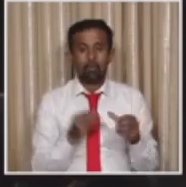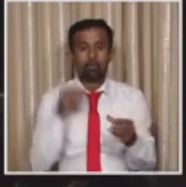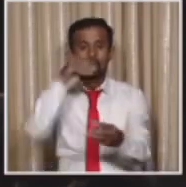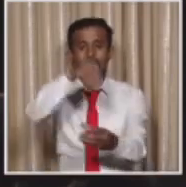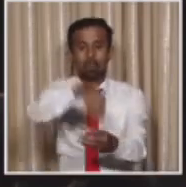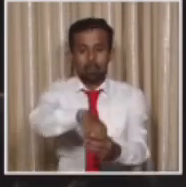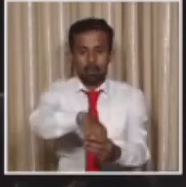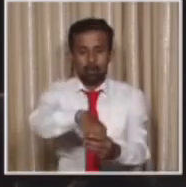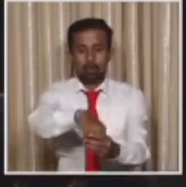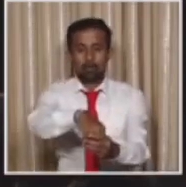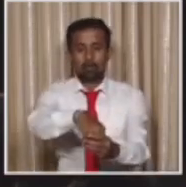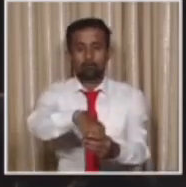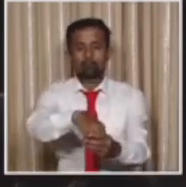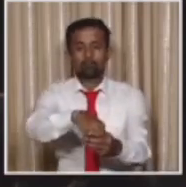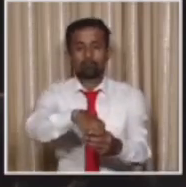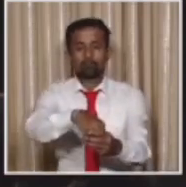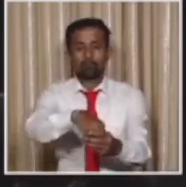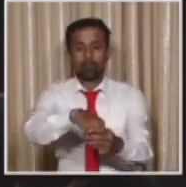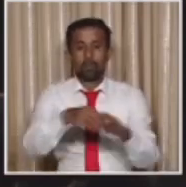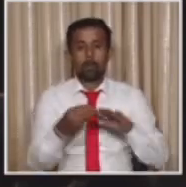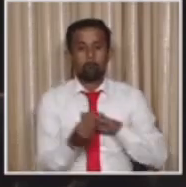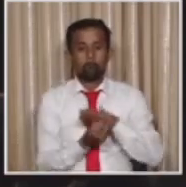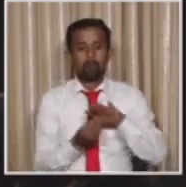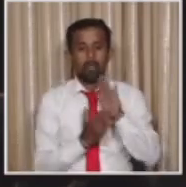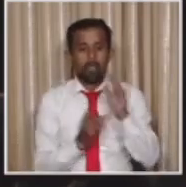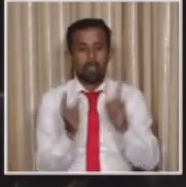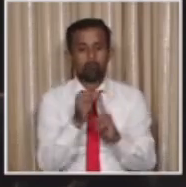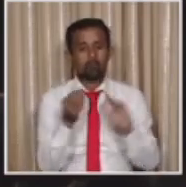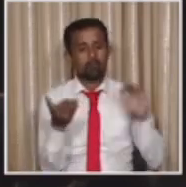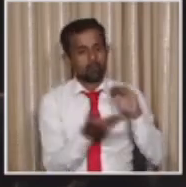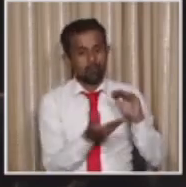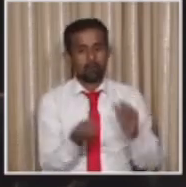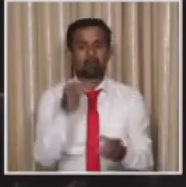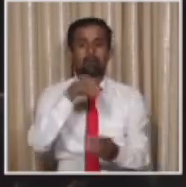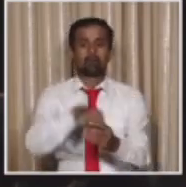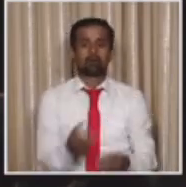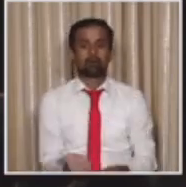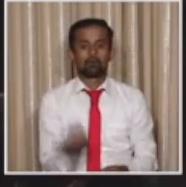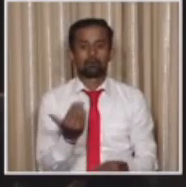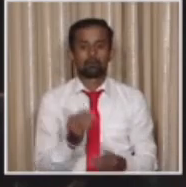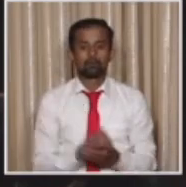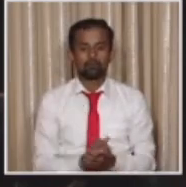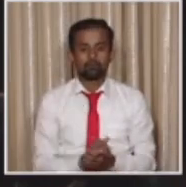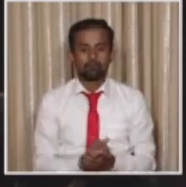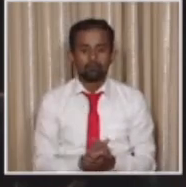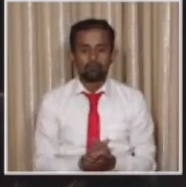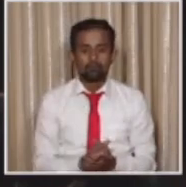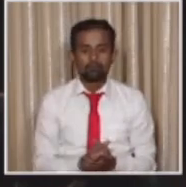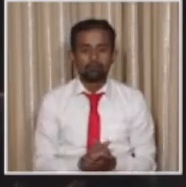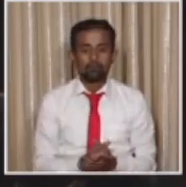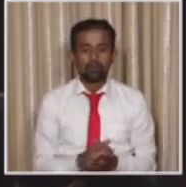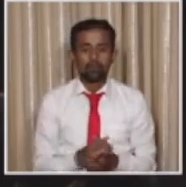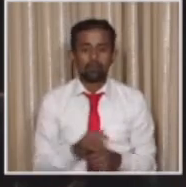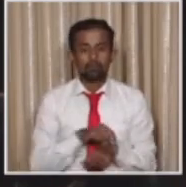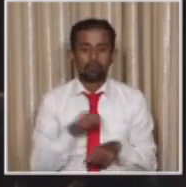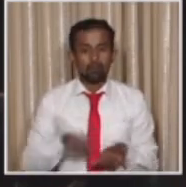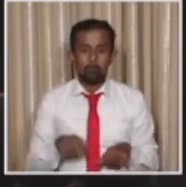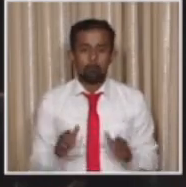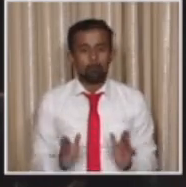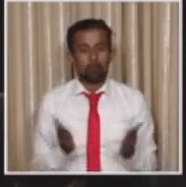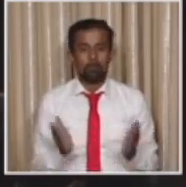කෙලින්ම ඒ පරිසර අමාත්‍යාංශය යටතට. ඒ වගේම මම කියන්න කැමතියි දැන් මේ ක්‍රියාවලිය